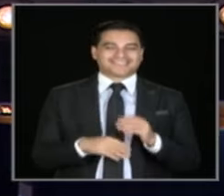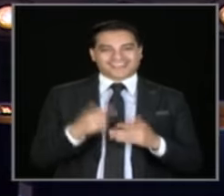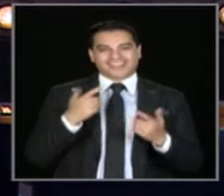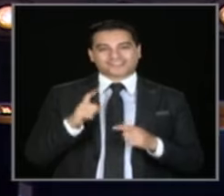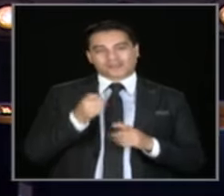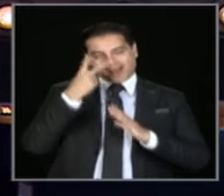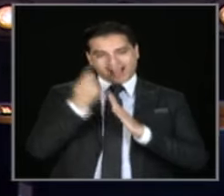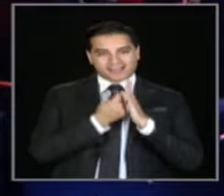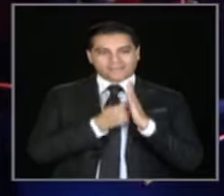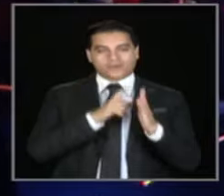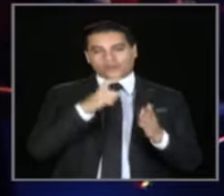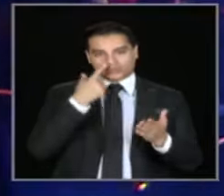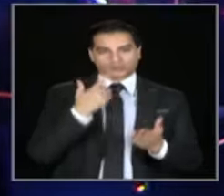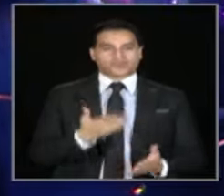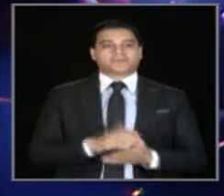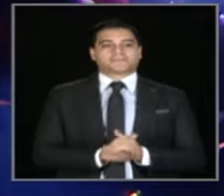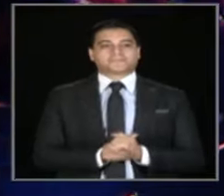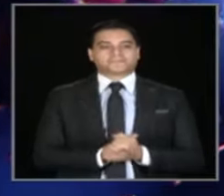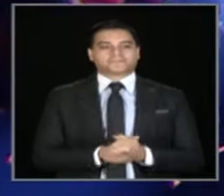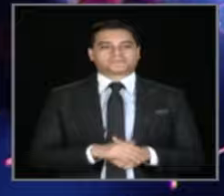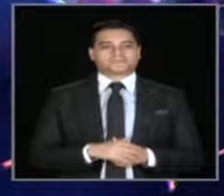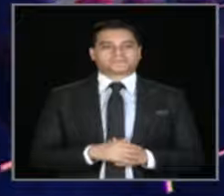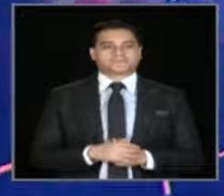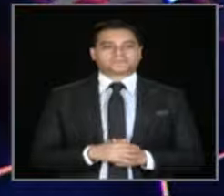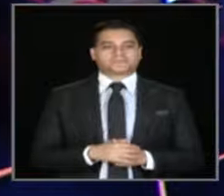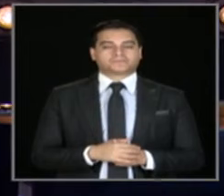ادب، والسؤال هو